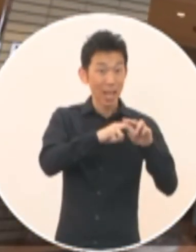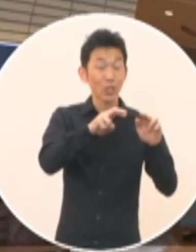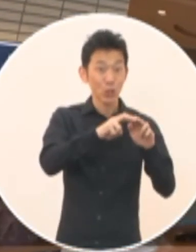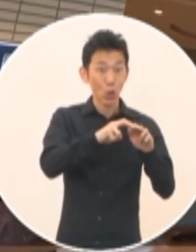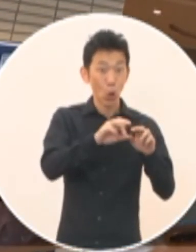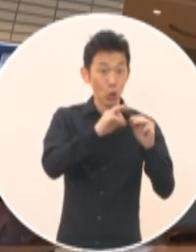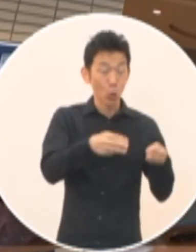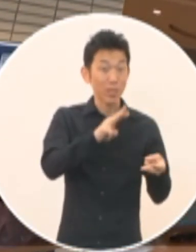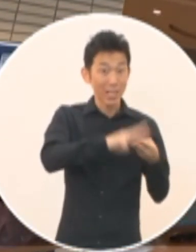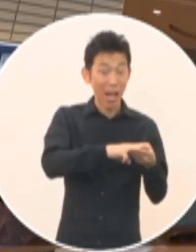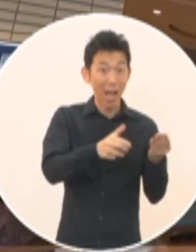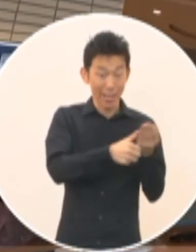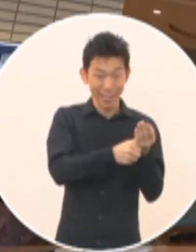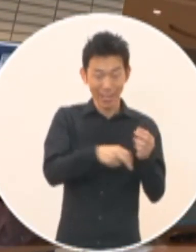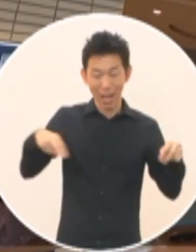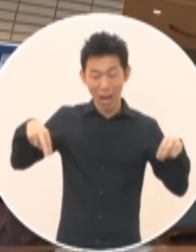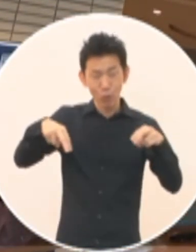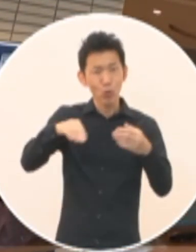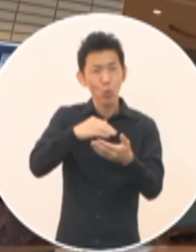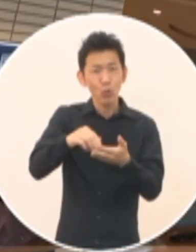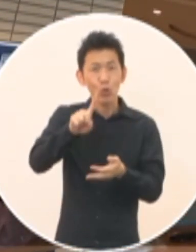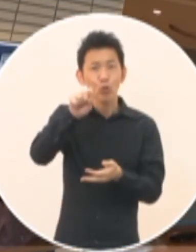よそ15分、